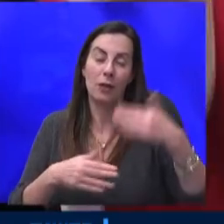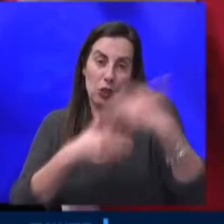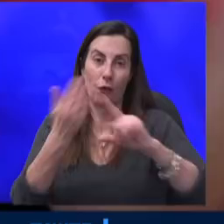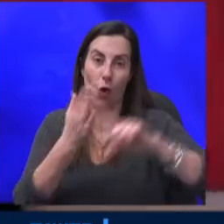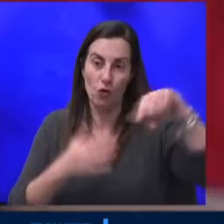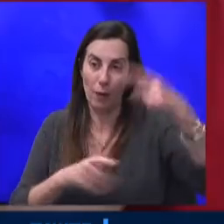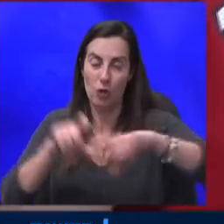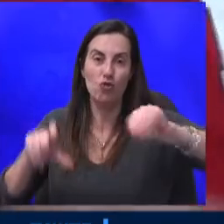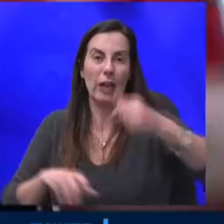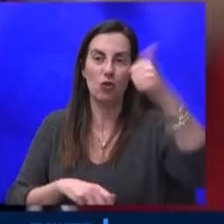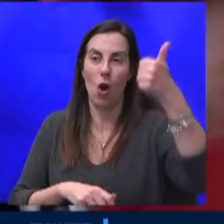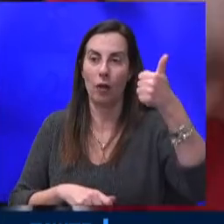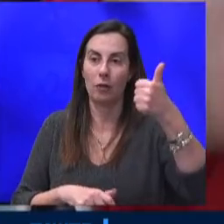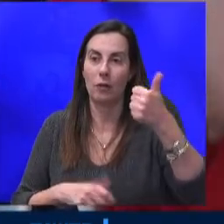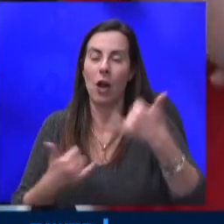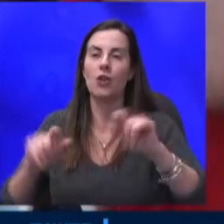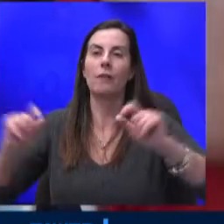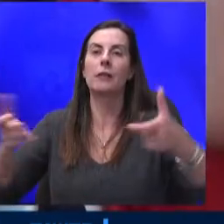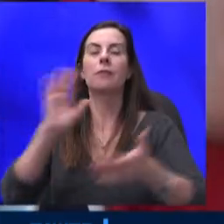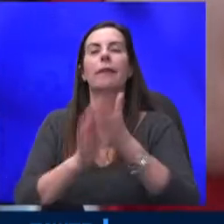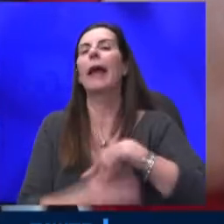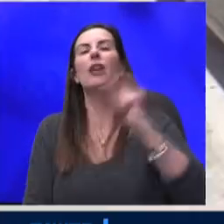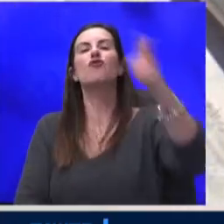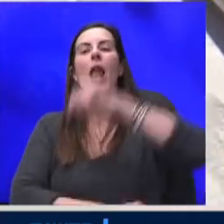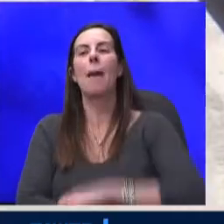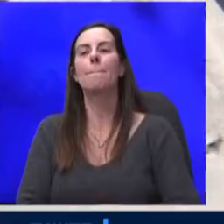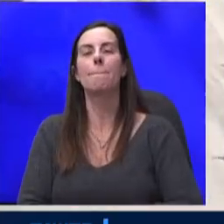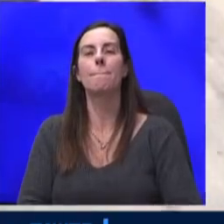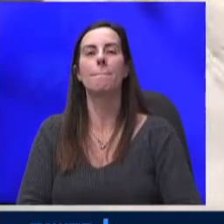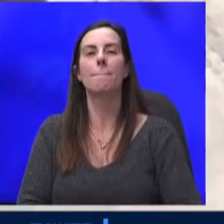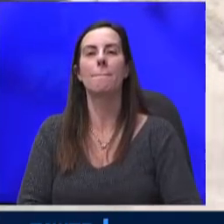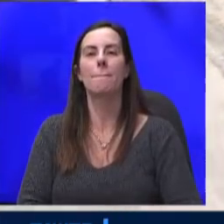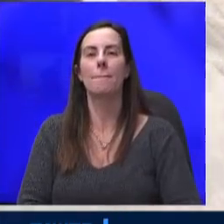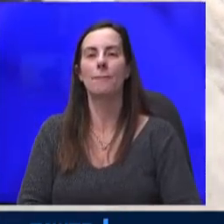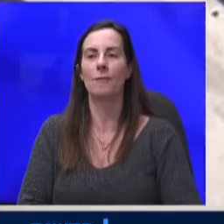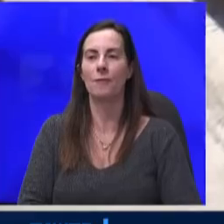עכשיו סגיר. איך תשלם את הצ'ק הזה? איך היא נראית?